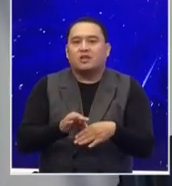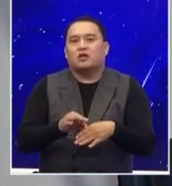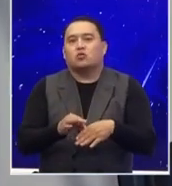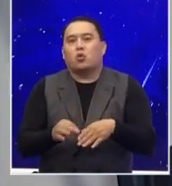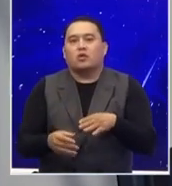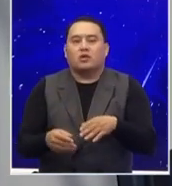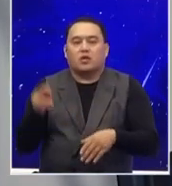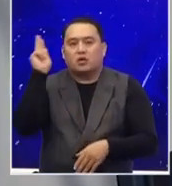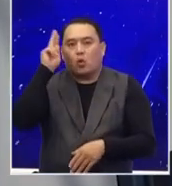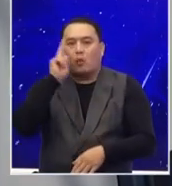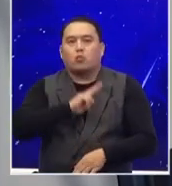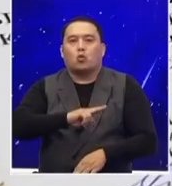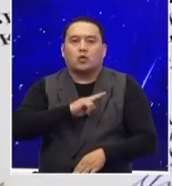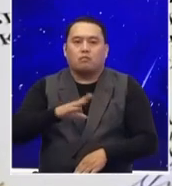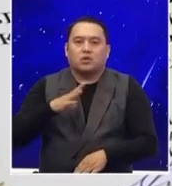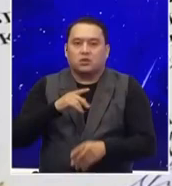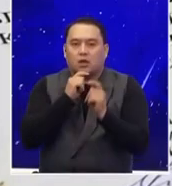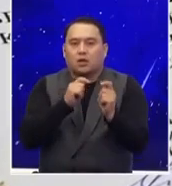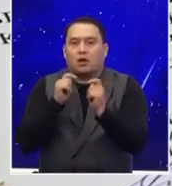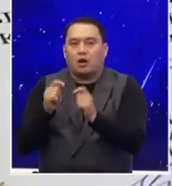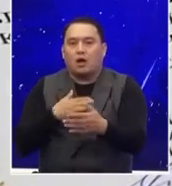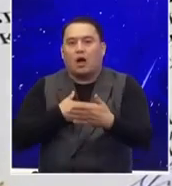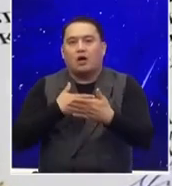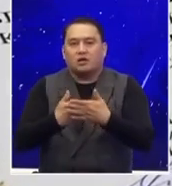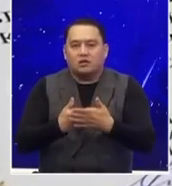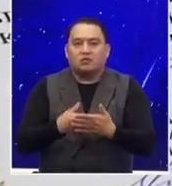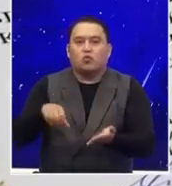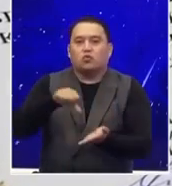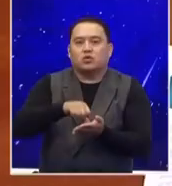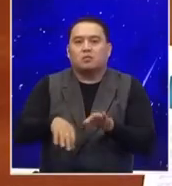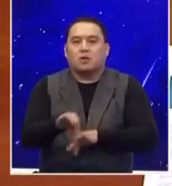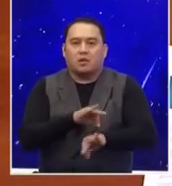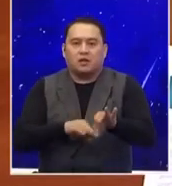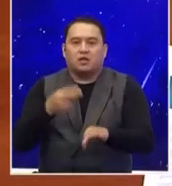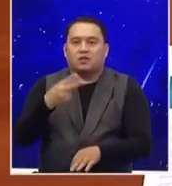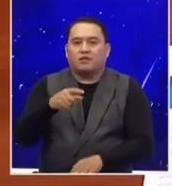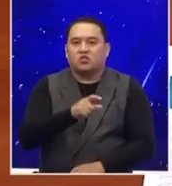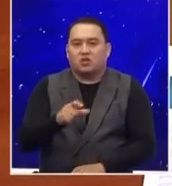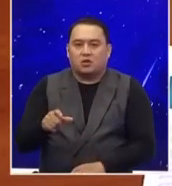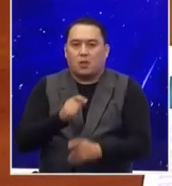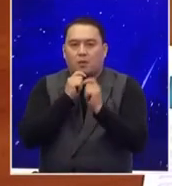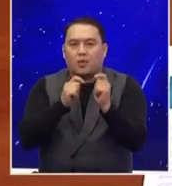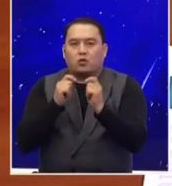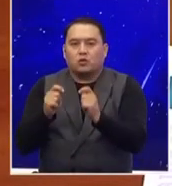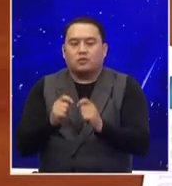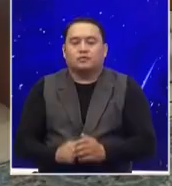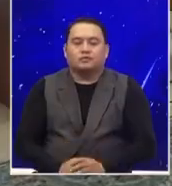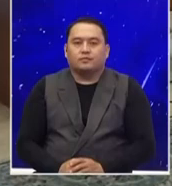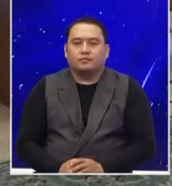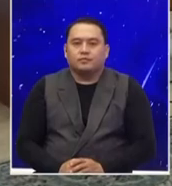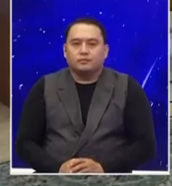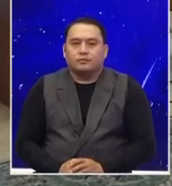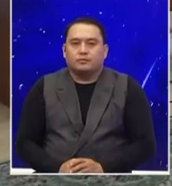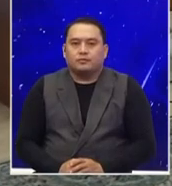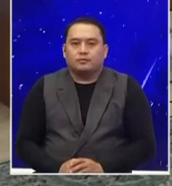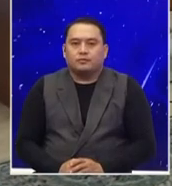Подводя промежуточные итоги работы, были награждены самые активные волонтеры, участвующие в проекте. 20 человек получили благодарственные